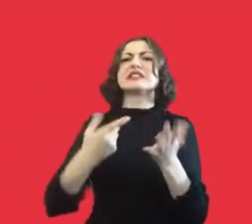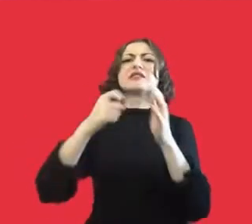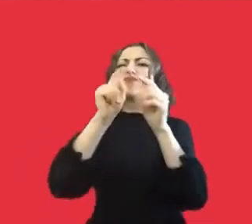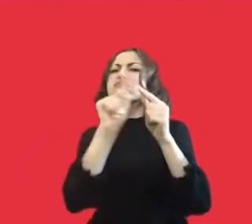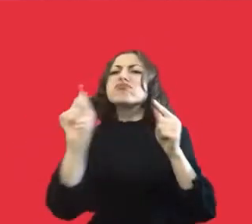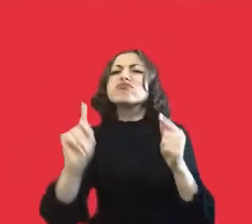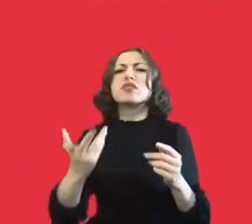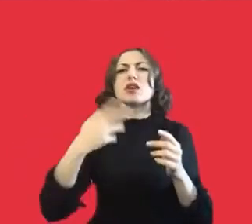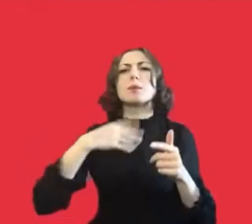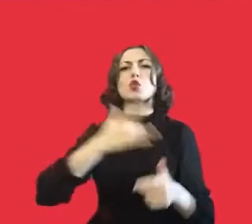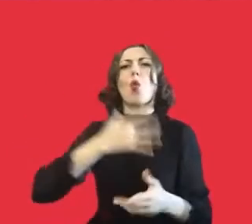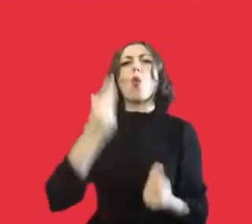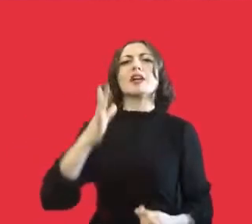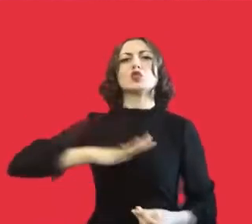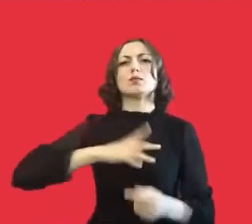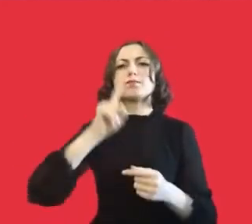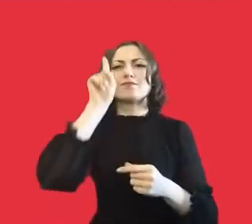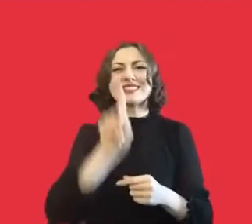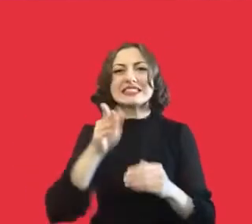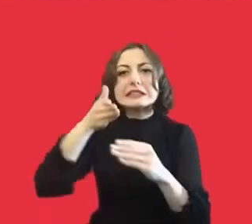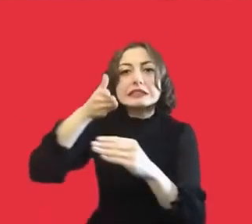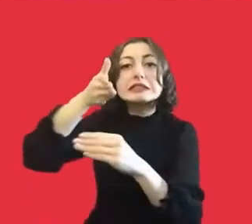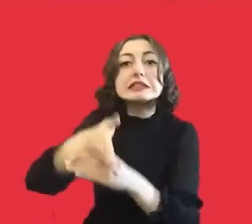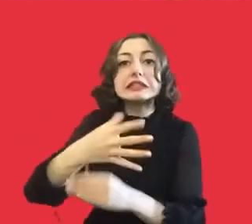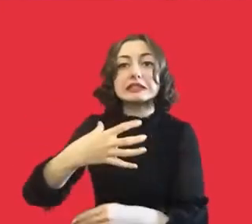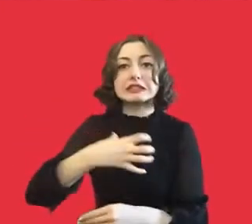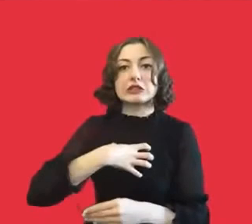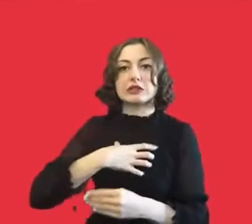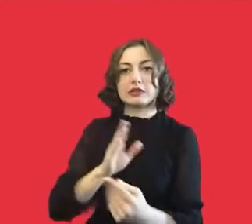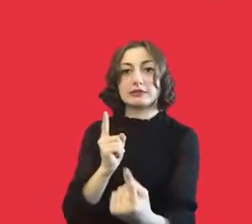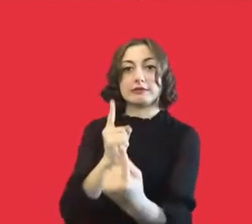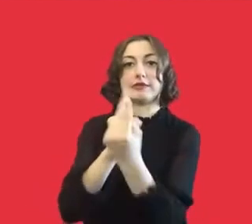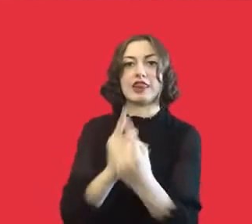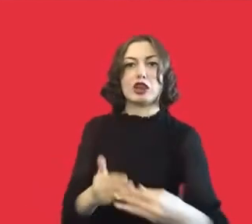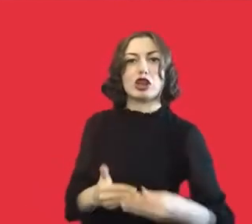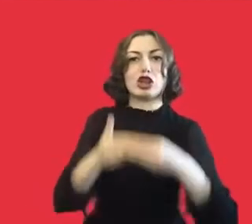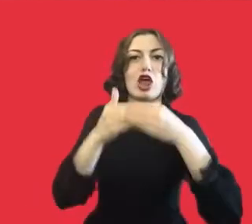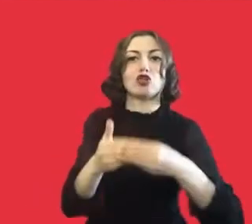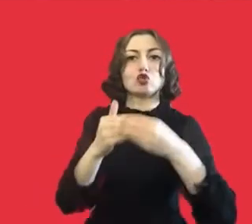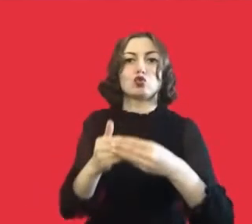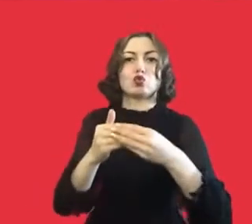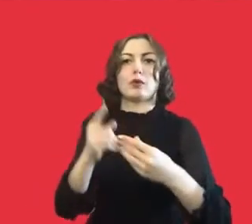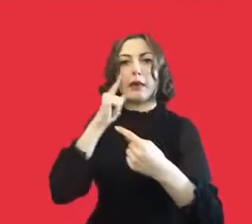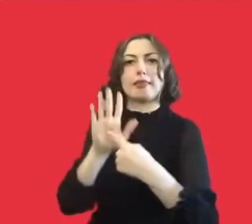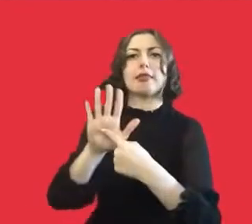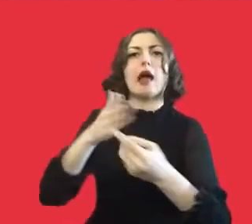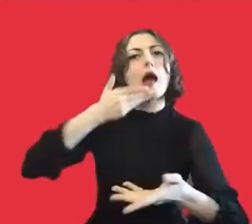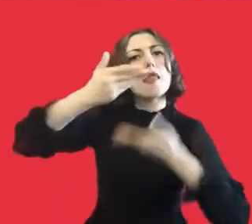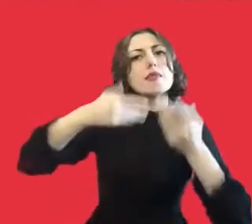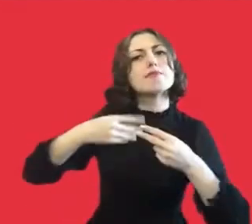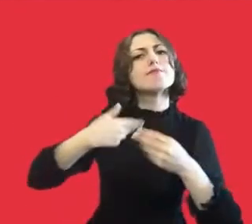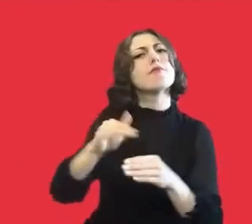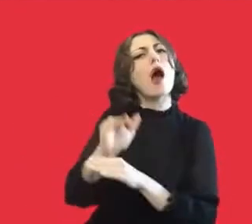Bu profilde siz kendinizi sisteme tanıtıyorsunuz. O büyük gönüllü ordusuna tanıtıyorsunuz. Benim hayat hikayem